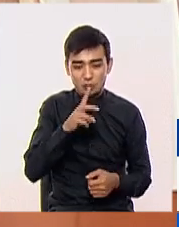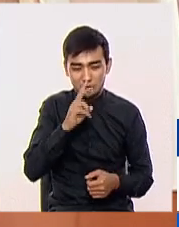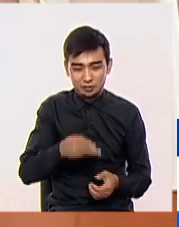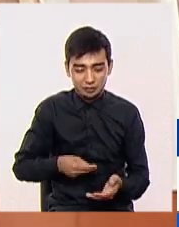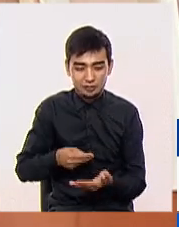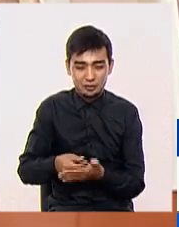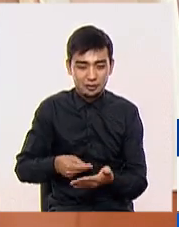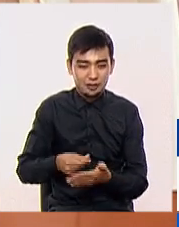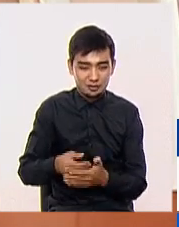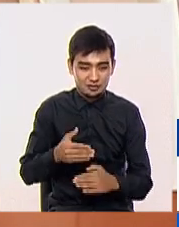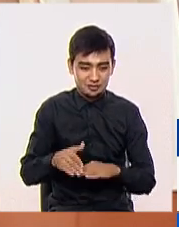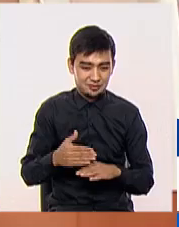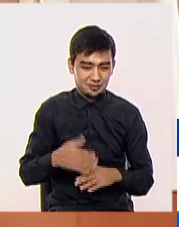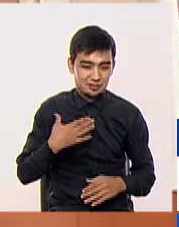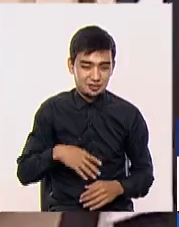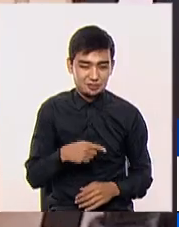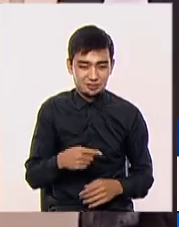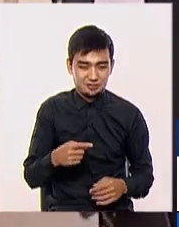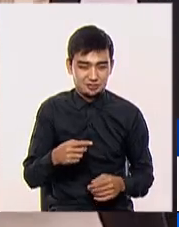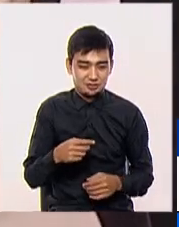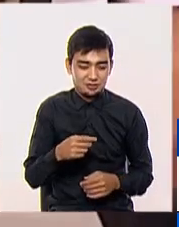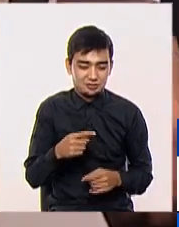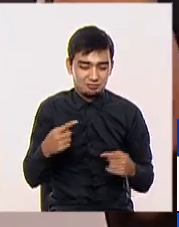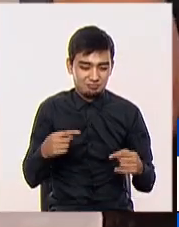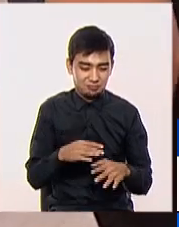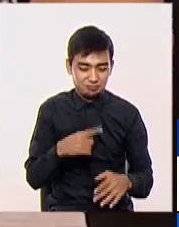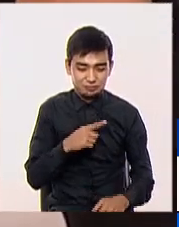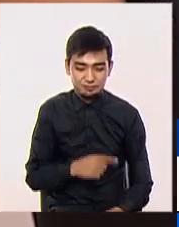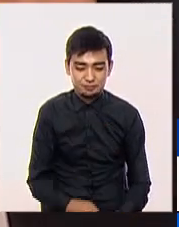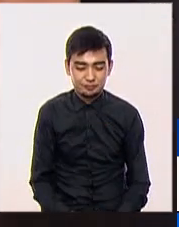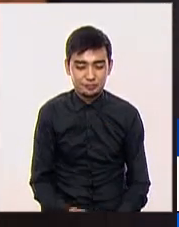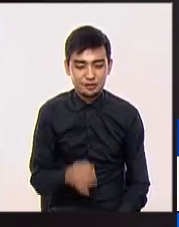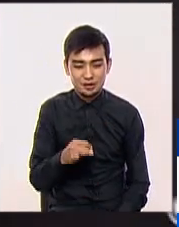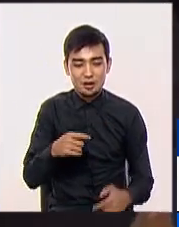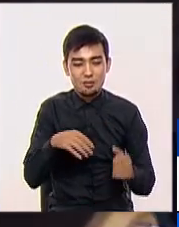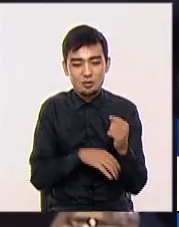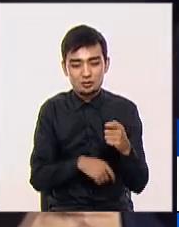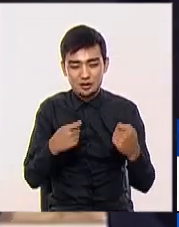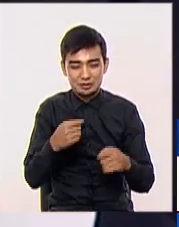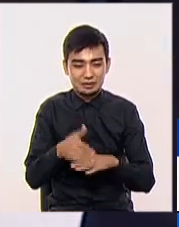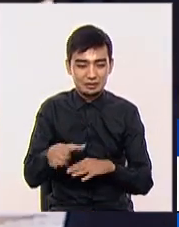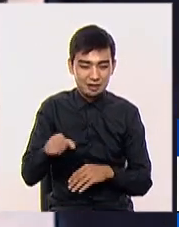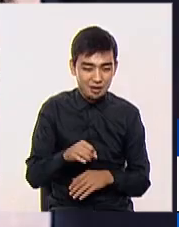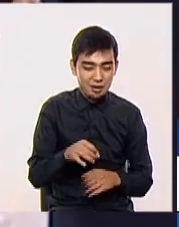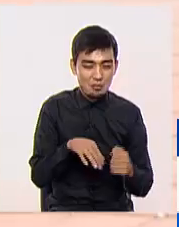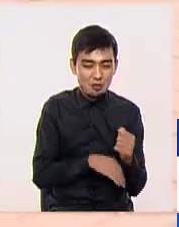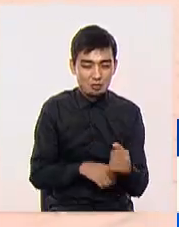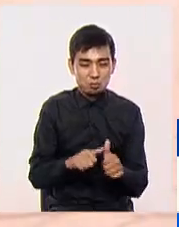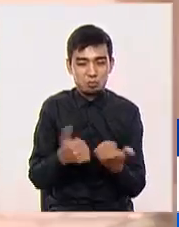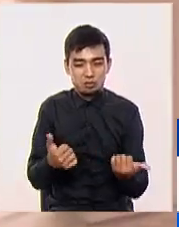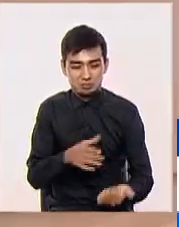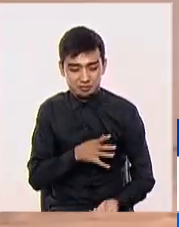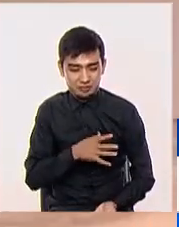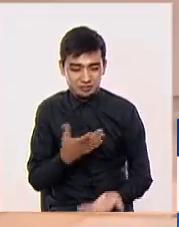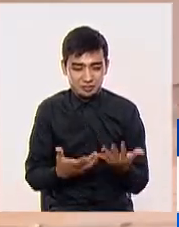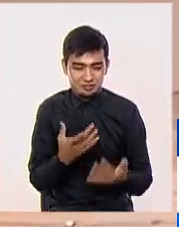закрывать кредит? Я считаю, это неправильно. Нередкие случаи, когда после свадьбы в кредит молодожены разводятся. И еще несколько